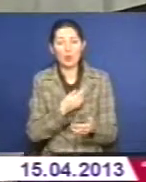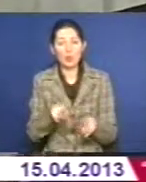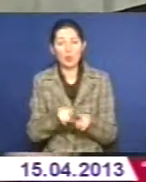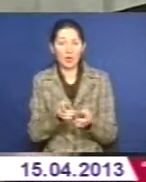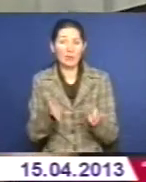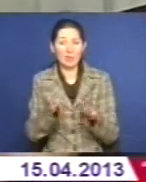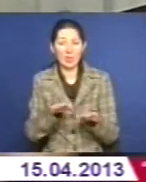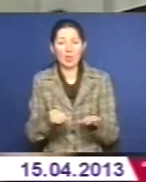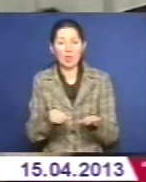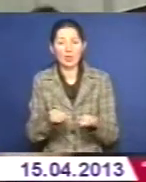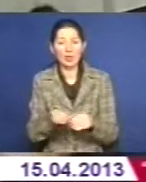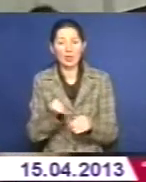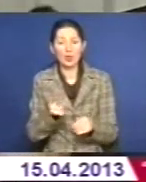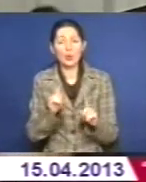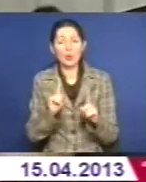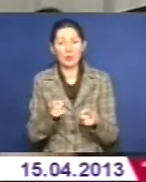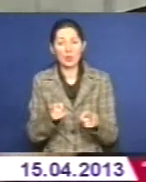Тому дійсно